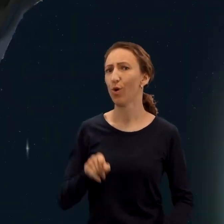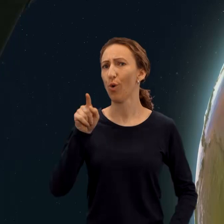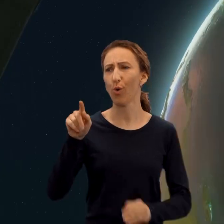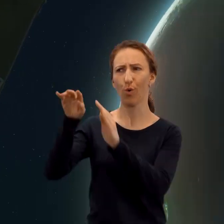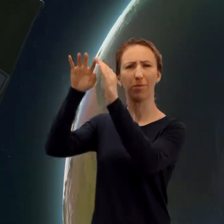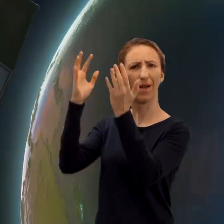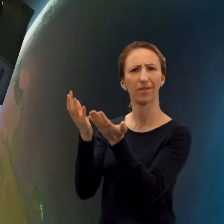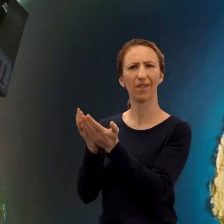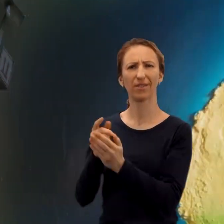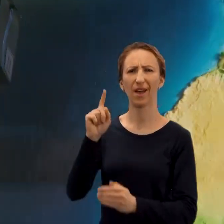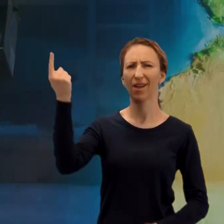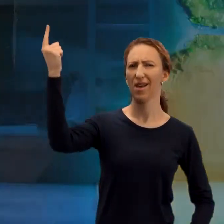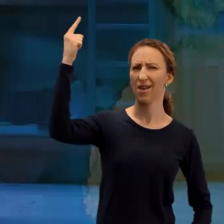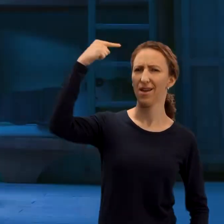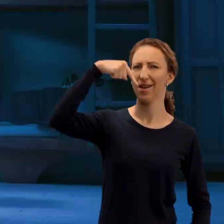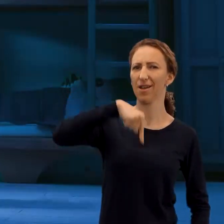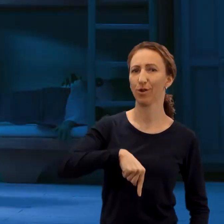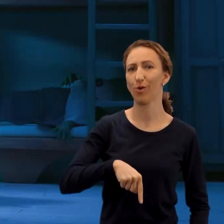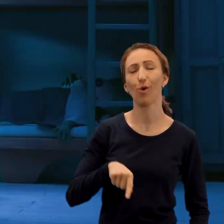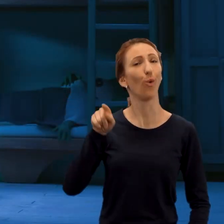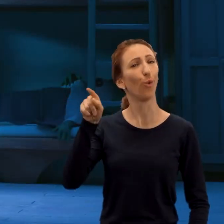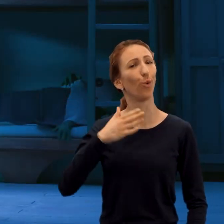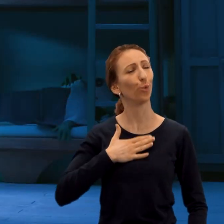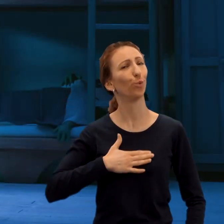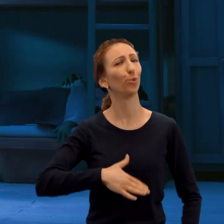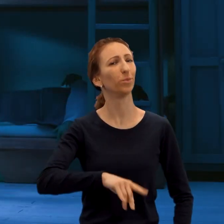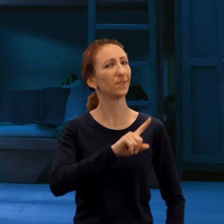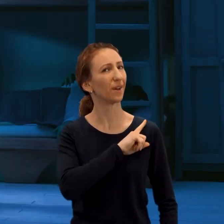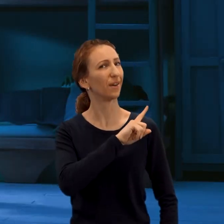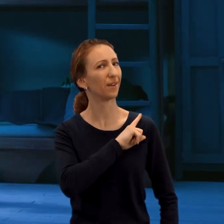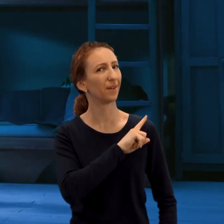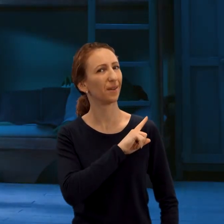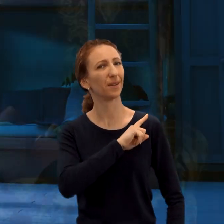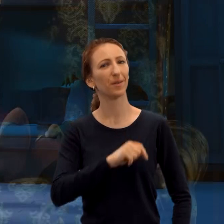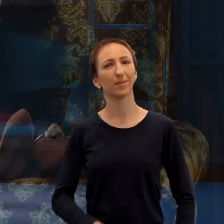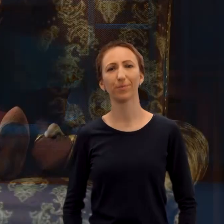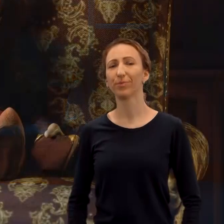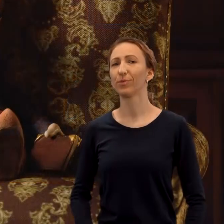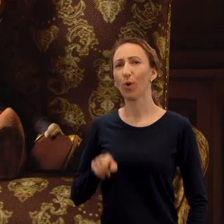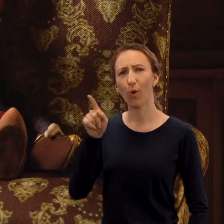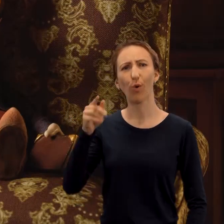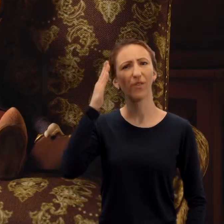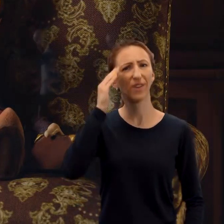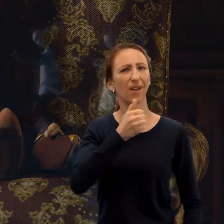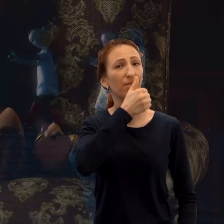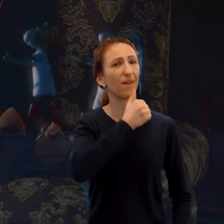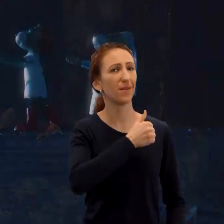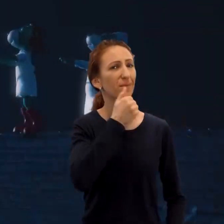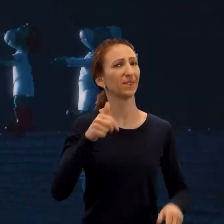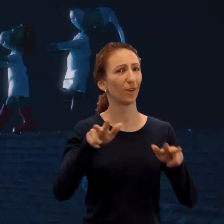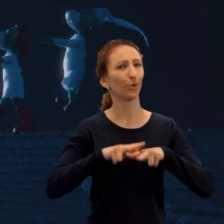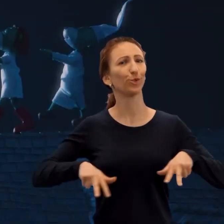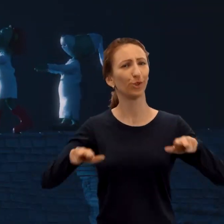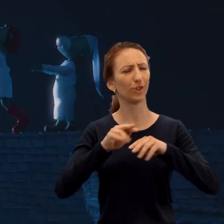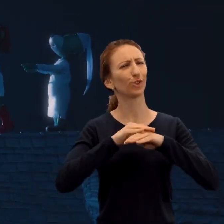I choć przybył z dalekiej krainy I choć lubi samotne godziny Zna sekret